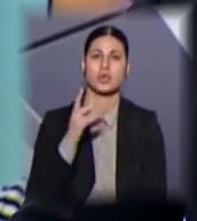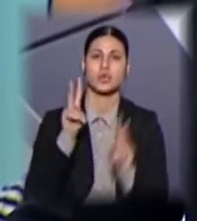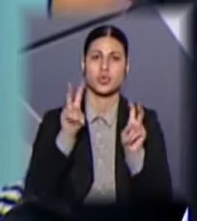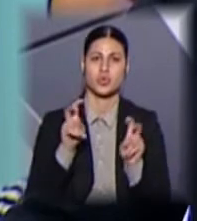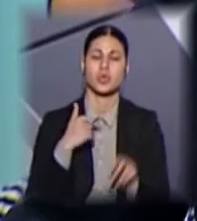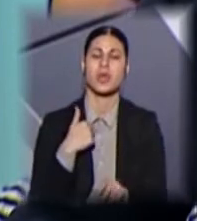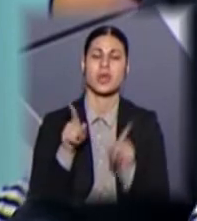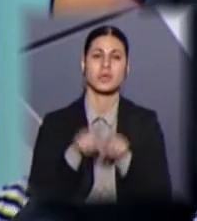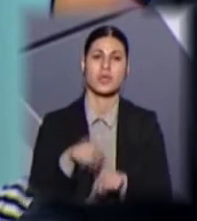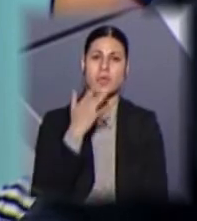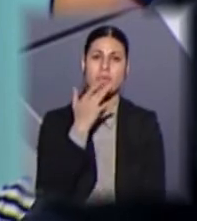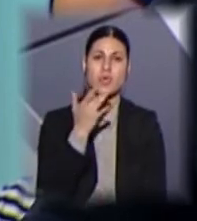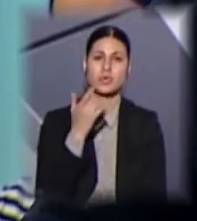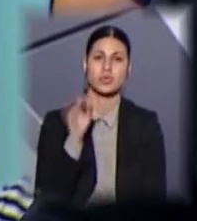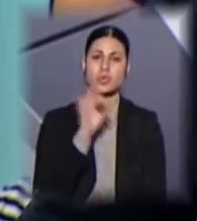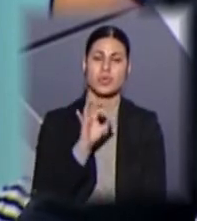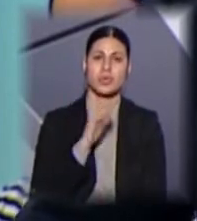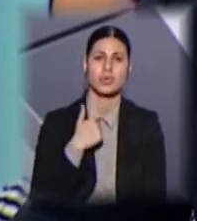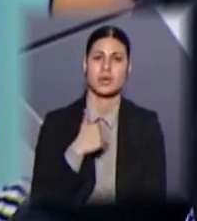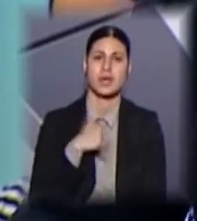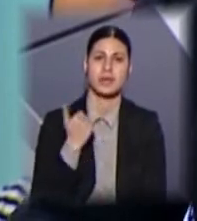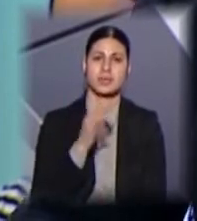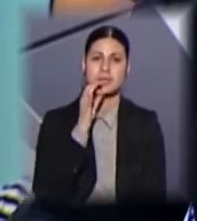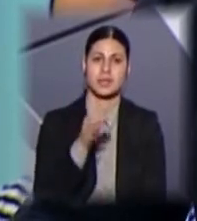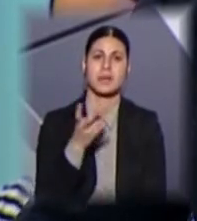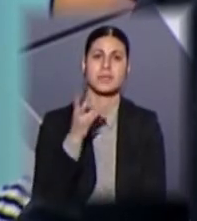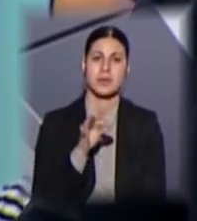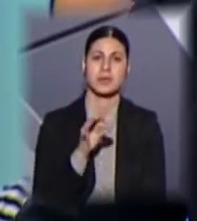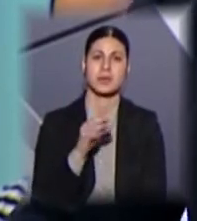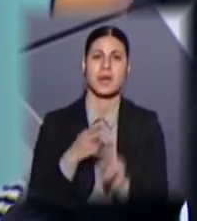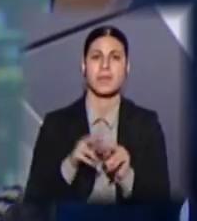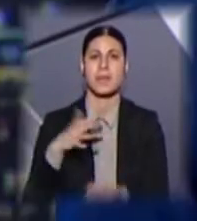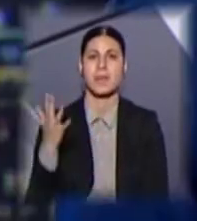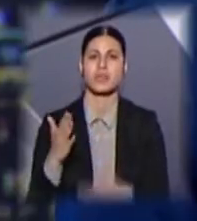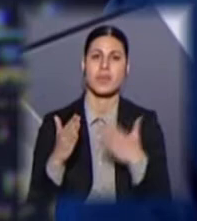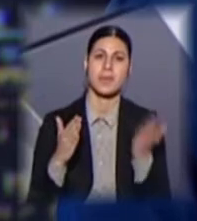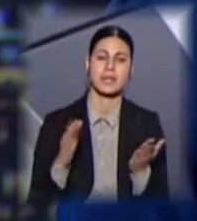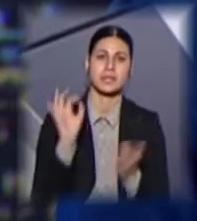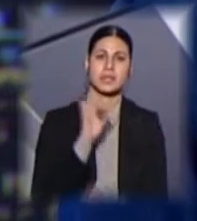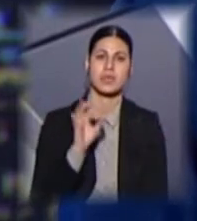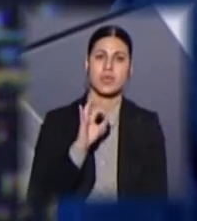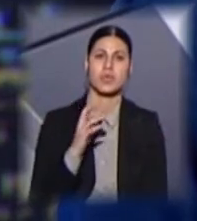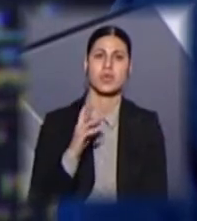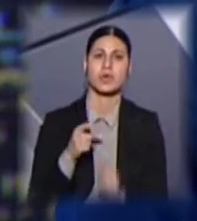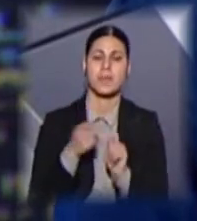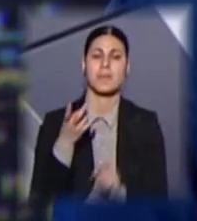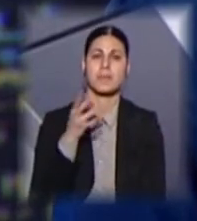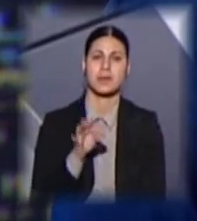არ მინდა რომ პოლიტიკურ ასე ვთქვათ ჭრილში განვიხილო ეს საკითხი მემარჯვენეობა, მემარცხენეობა და ასე შემდეგ.